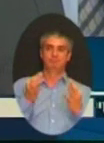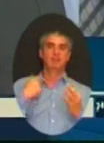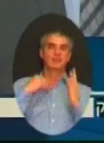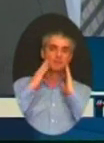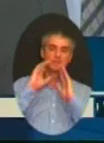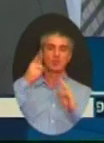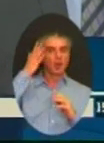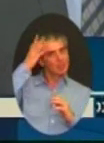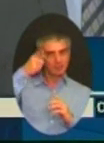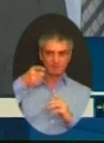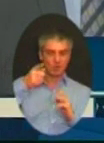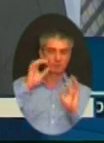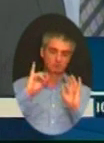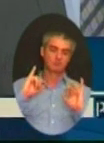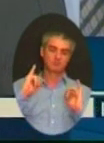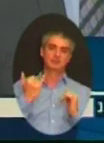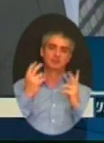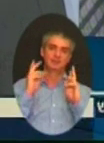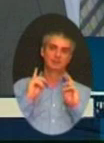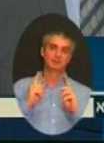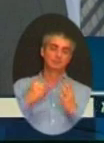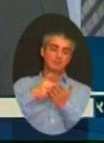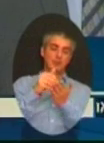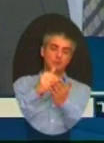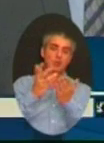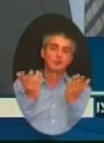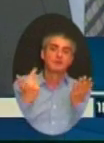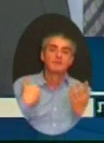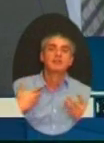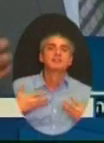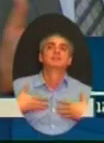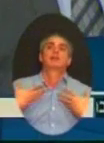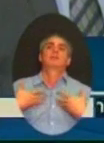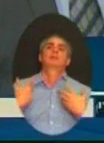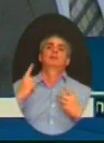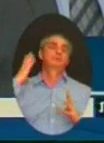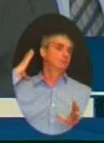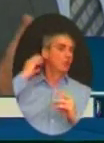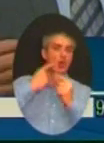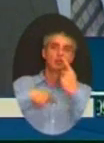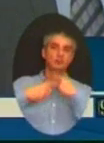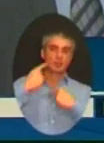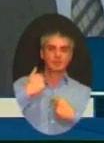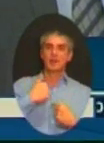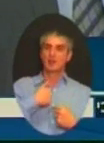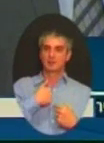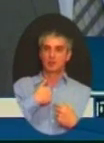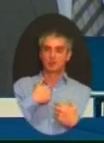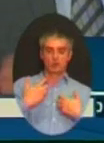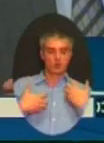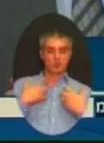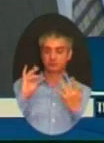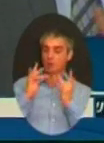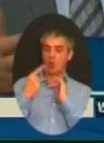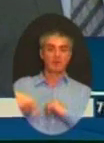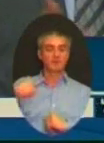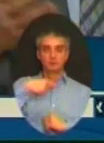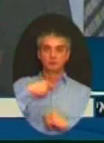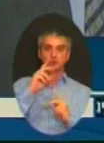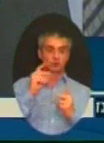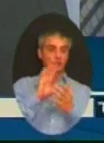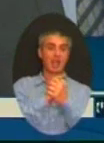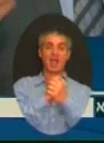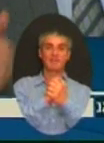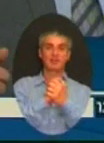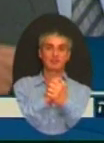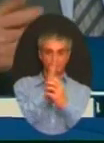שכל נבואות הנביאים יתממשו בהמשך, ואני שמח. כל השנים אנחנו מכועסים על האויבים שלנו, אז כשיש לנו